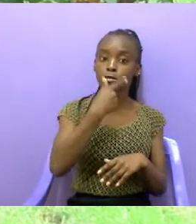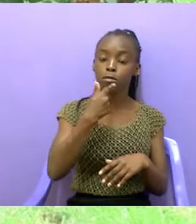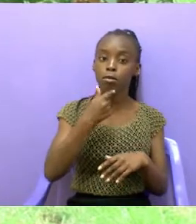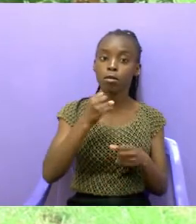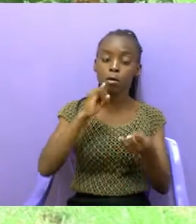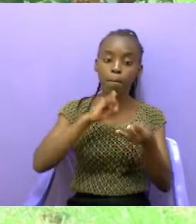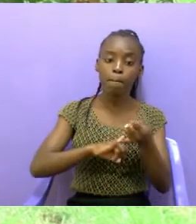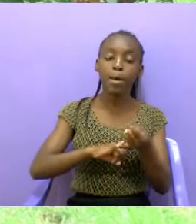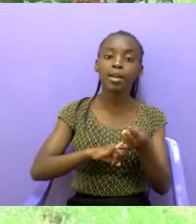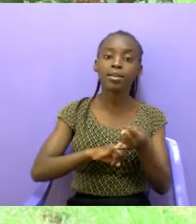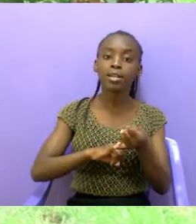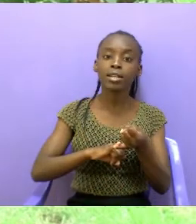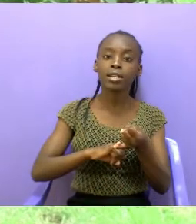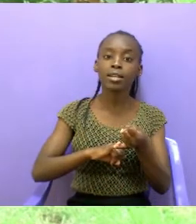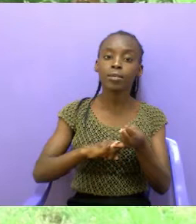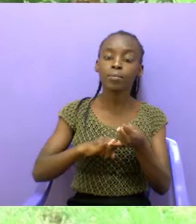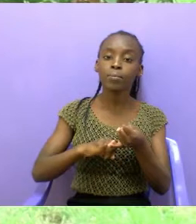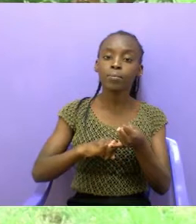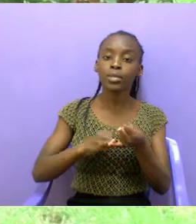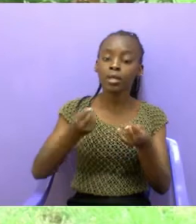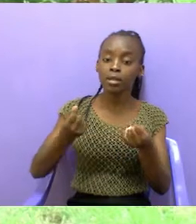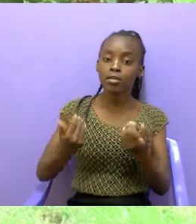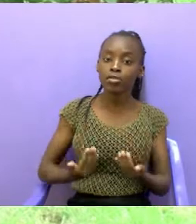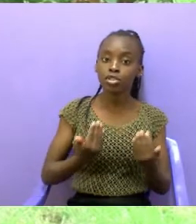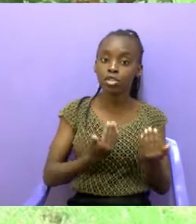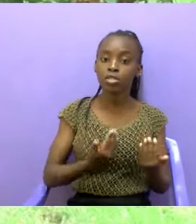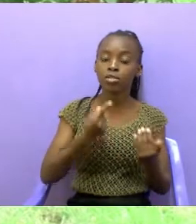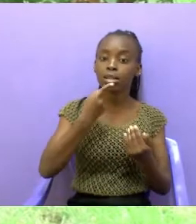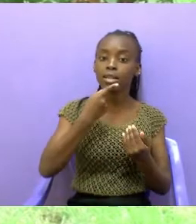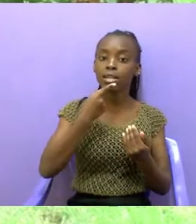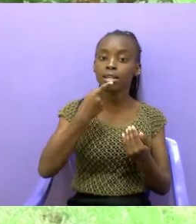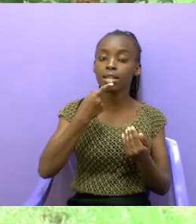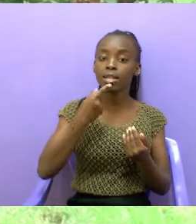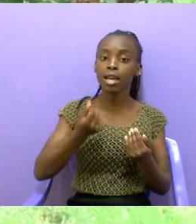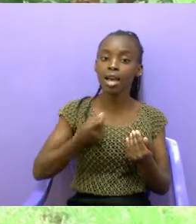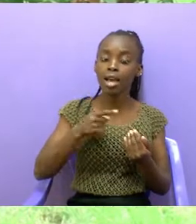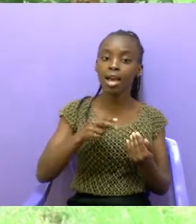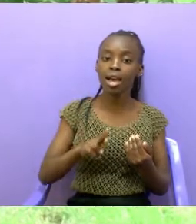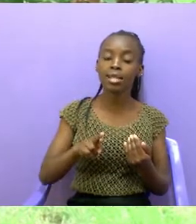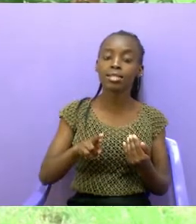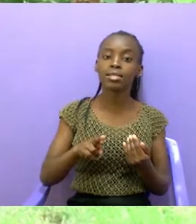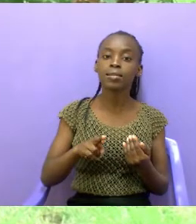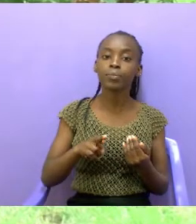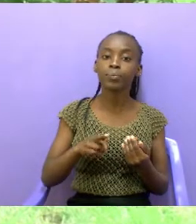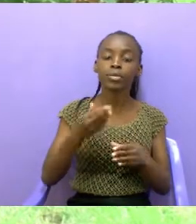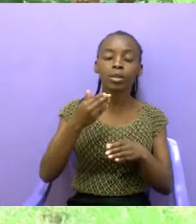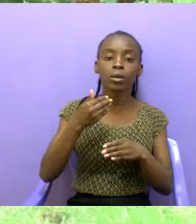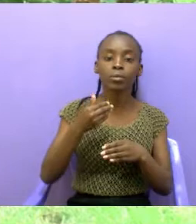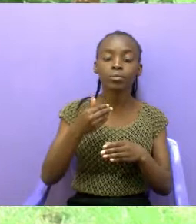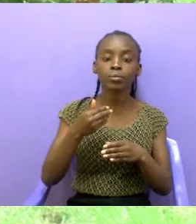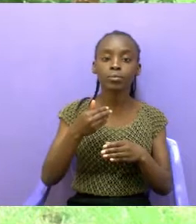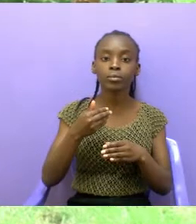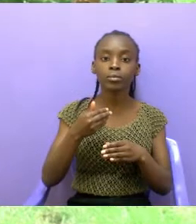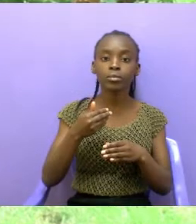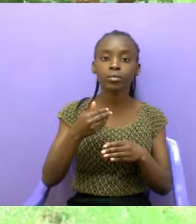pekee. Na ikafika wakati wakapokea habari kwamba katika Bethlehemu ya Yuda huko mjini kwenu